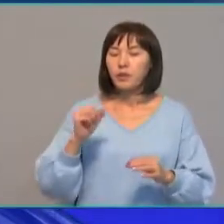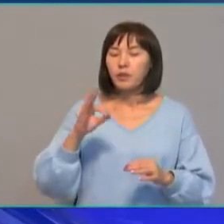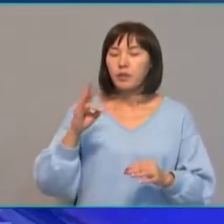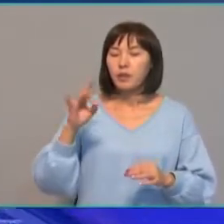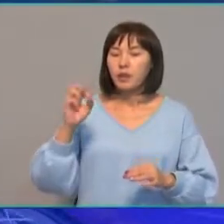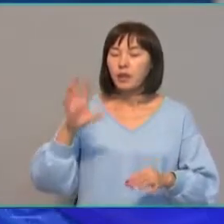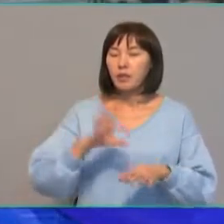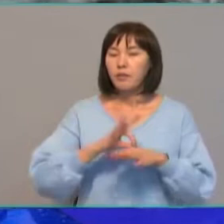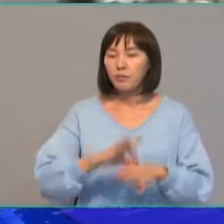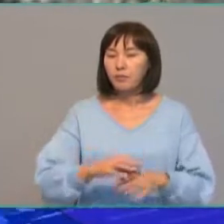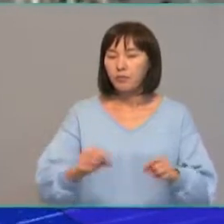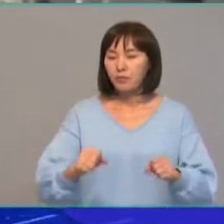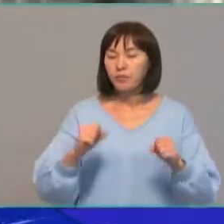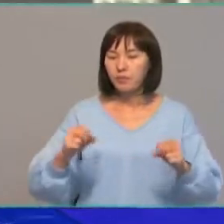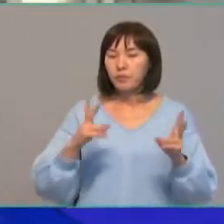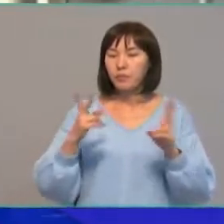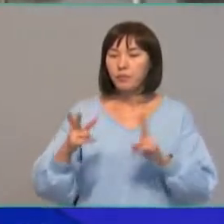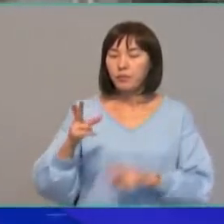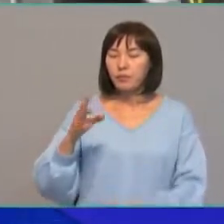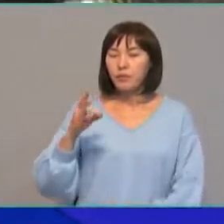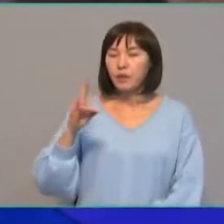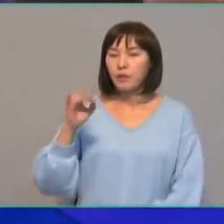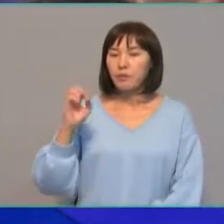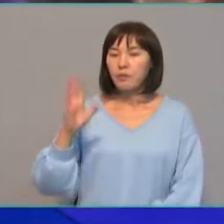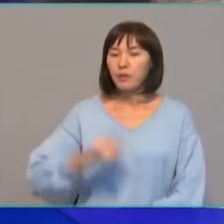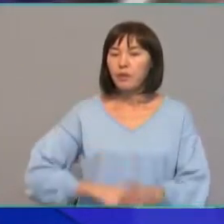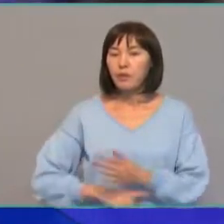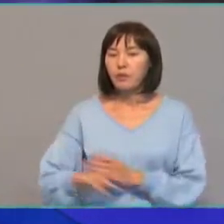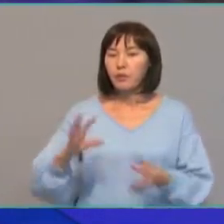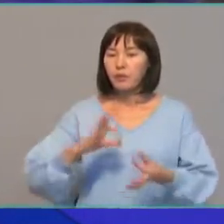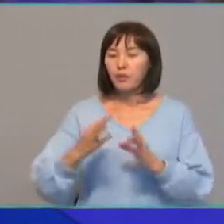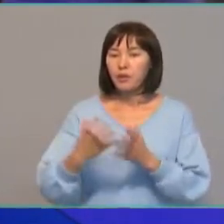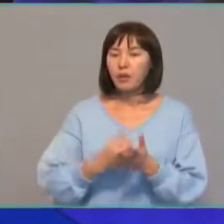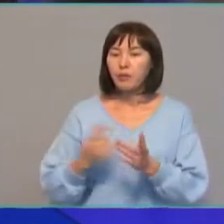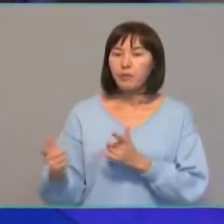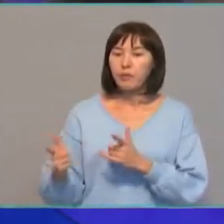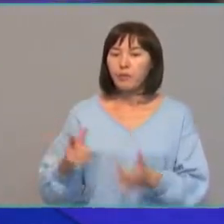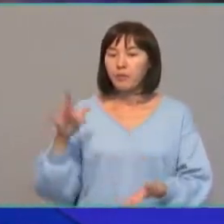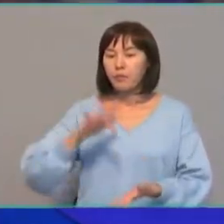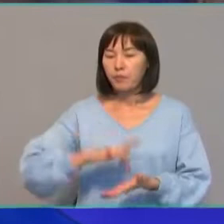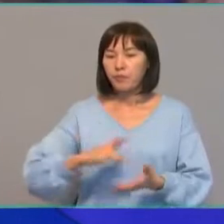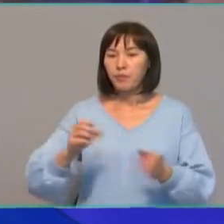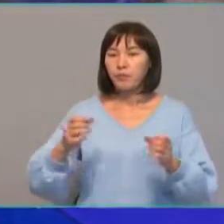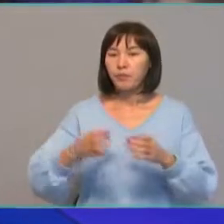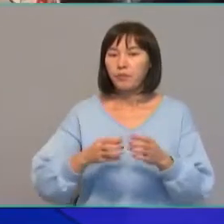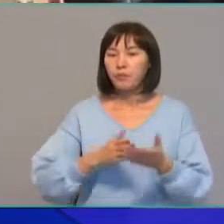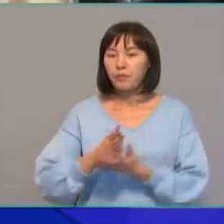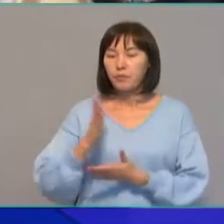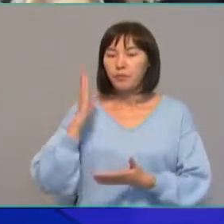Қасқаев жетекшілік ететін бокс спорт клубы мен Бауыржан Тұманбаев басқаратын олимпиада резервін даярлайтын орталықтың ұжым